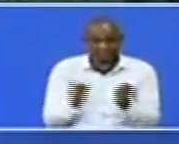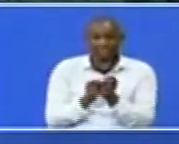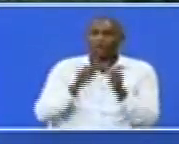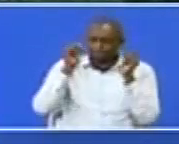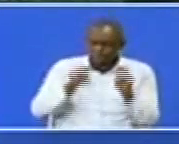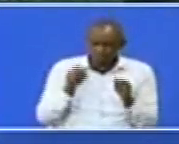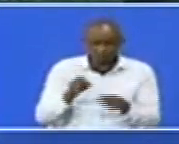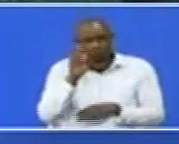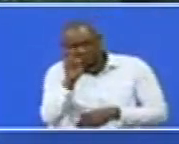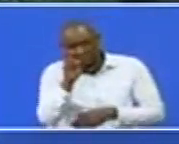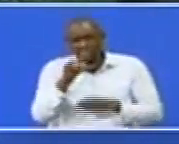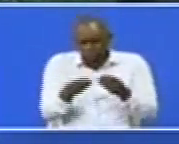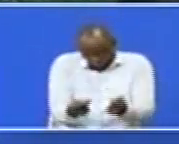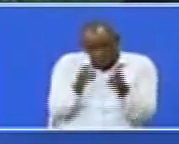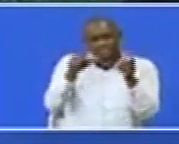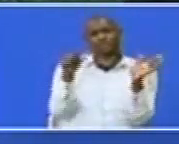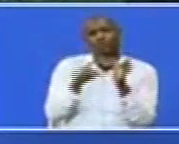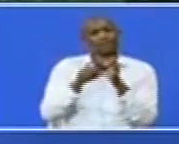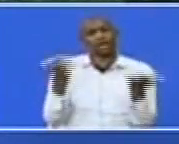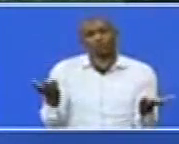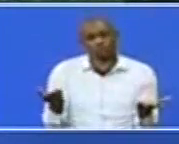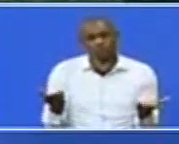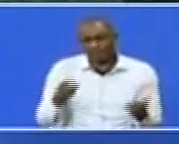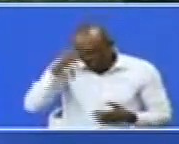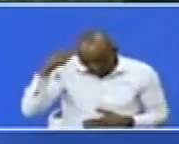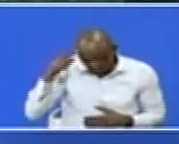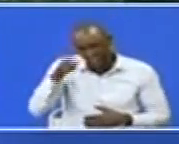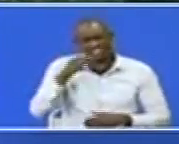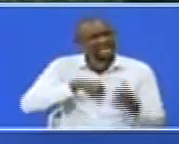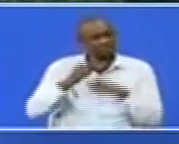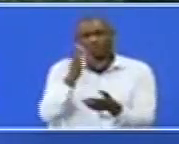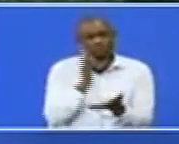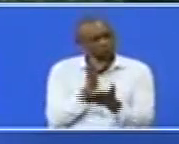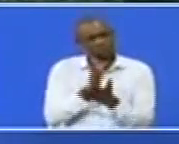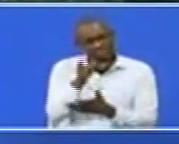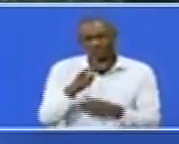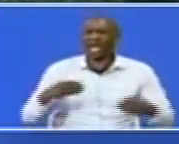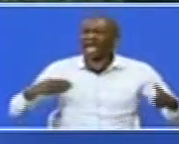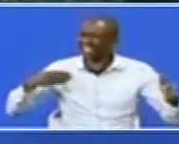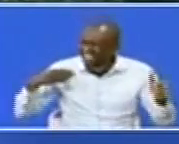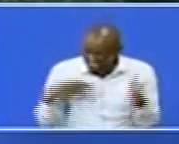ili wachadili vile watafanya, kwa sababu kitendo hiki kimeenda kinyume na